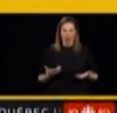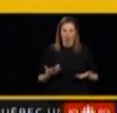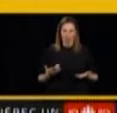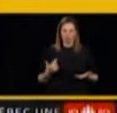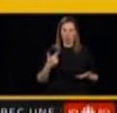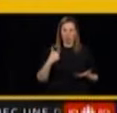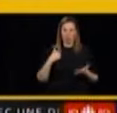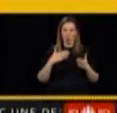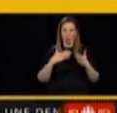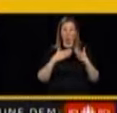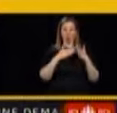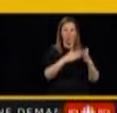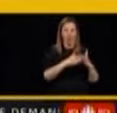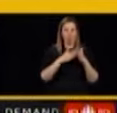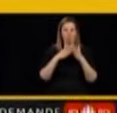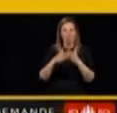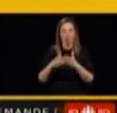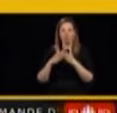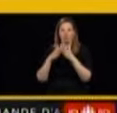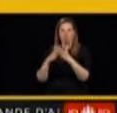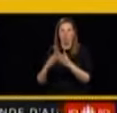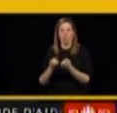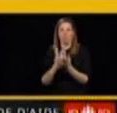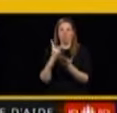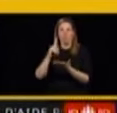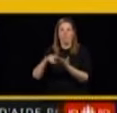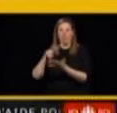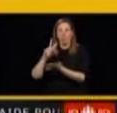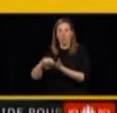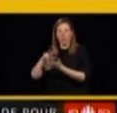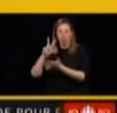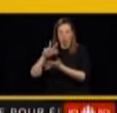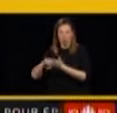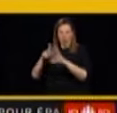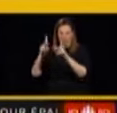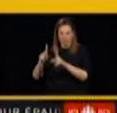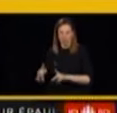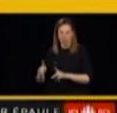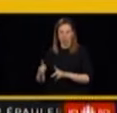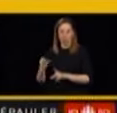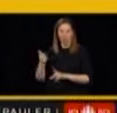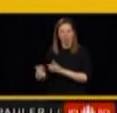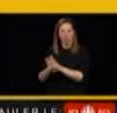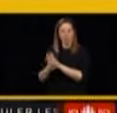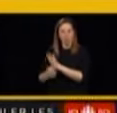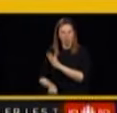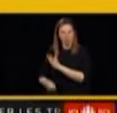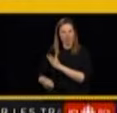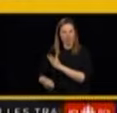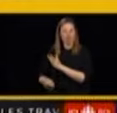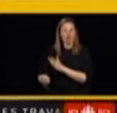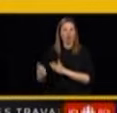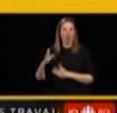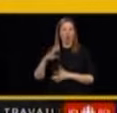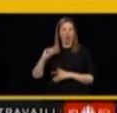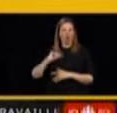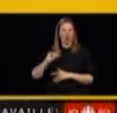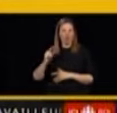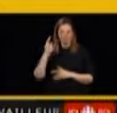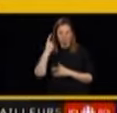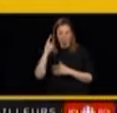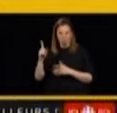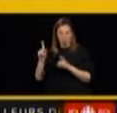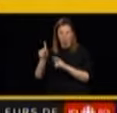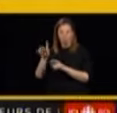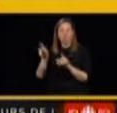des milliers de personnes de venir nous aider quand ces personnes-là avaient les qualifications qu'on a besoin dans la région où